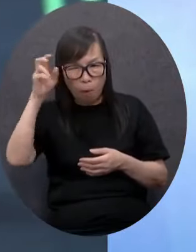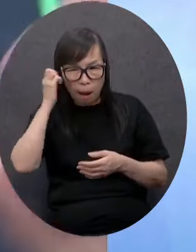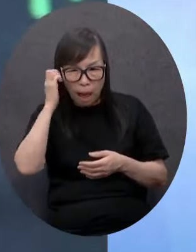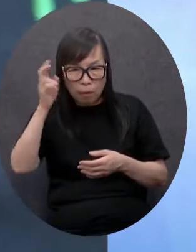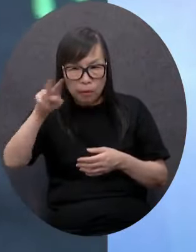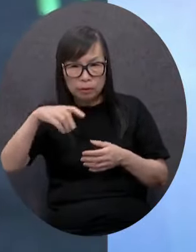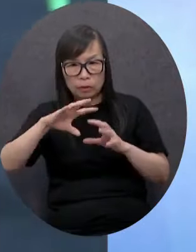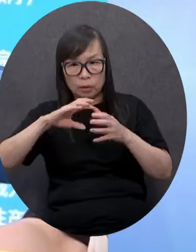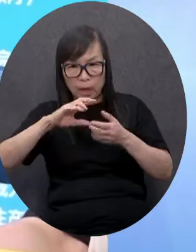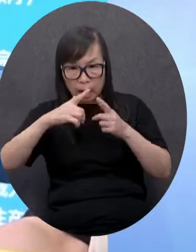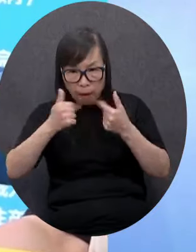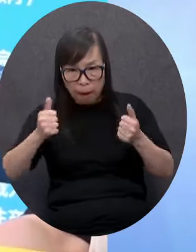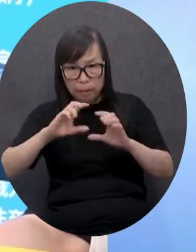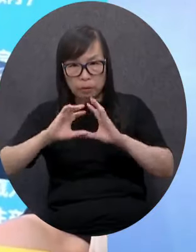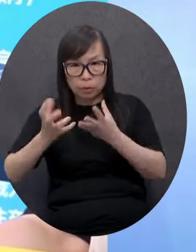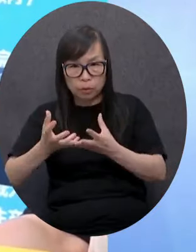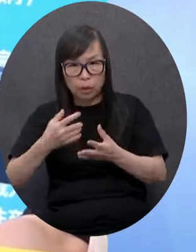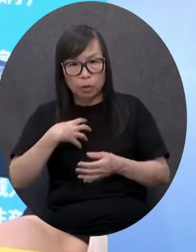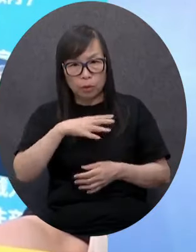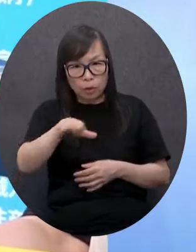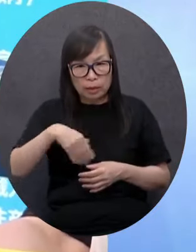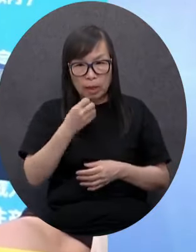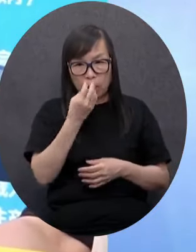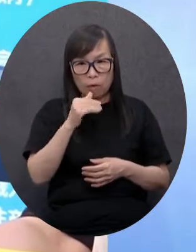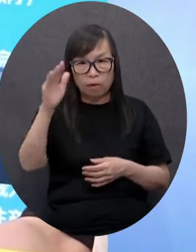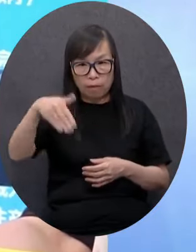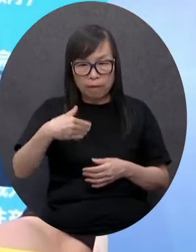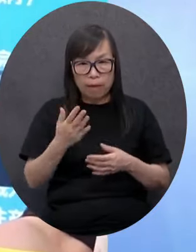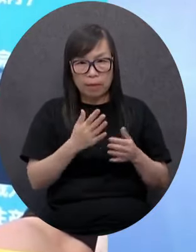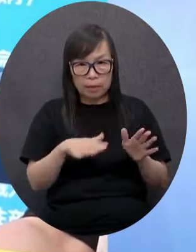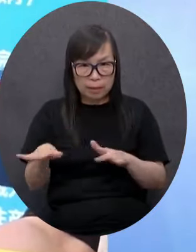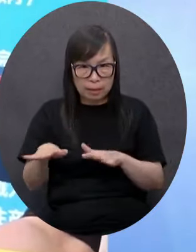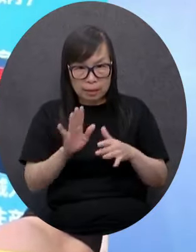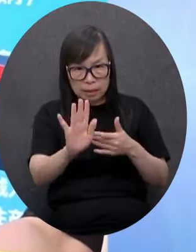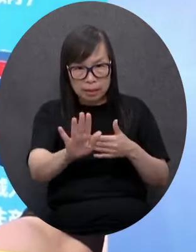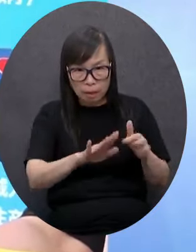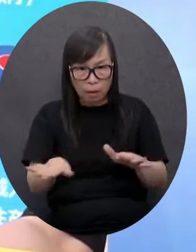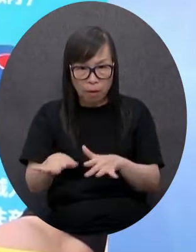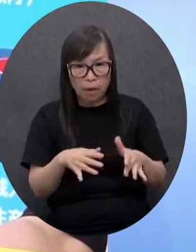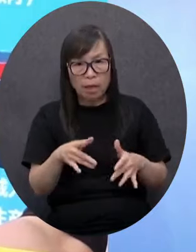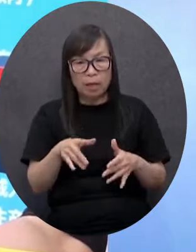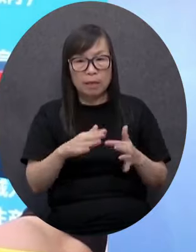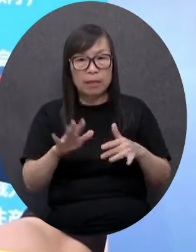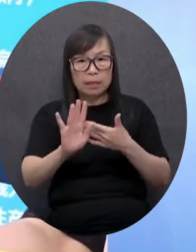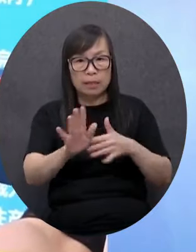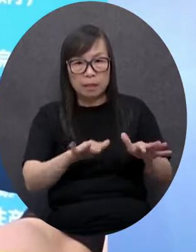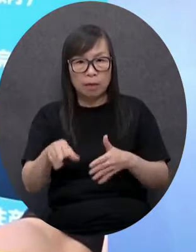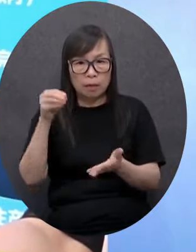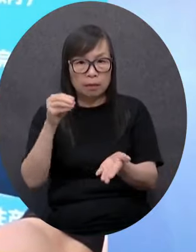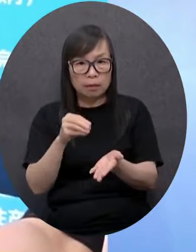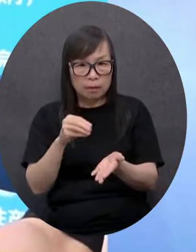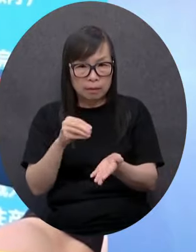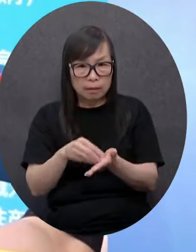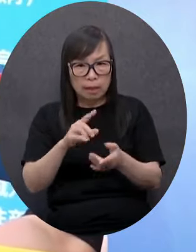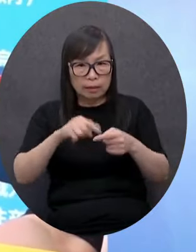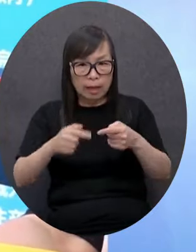適的團隊。 所以我們由香港再回來前海， 去，因為前海確實就基於整個